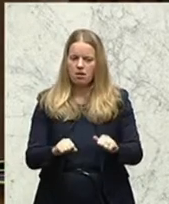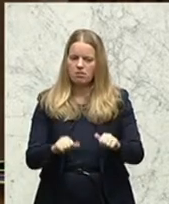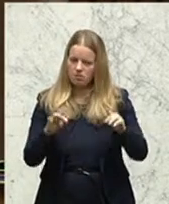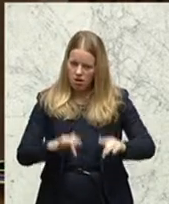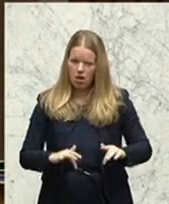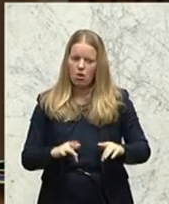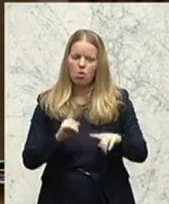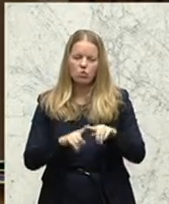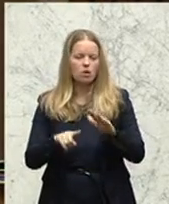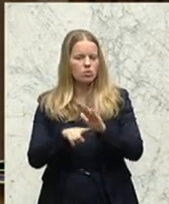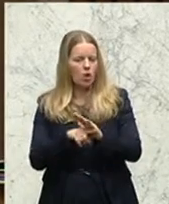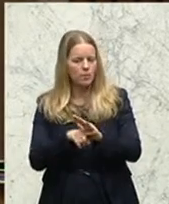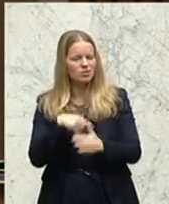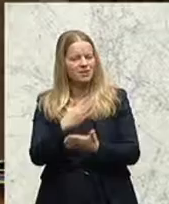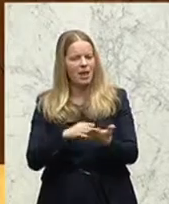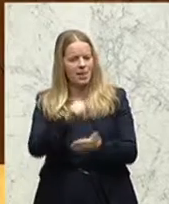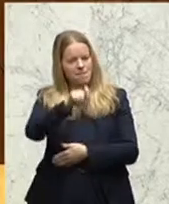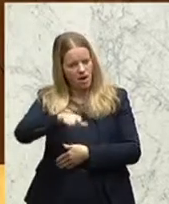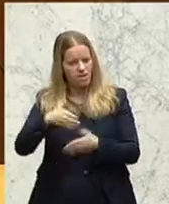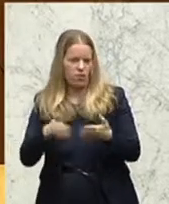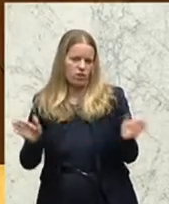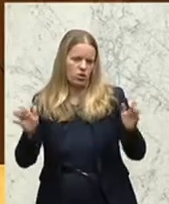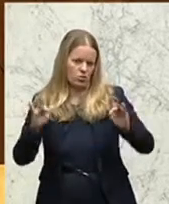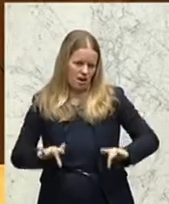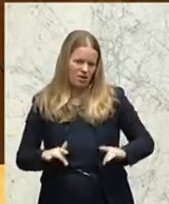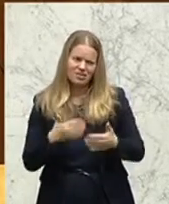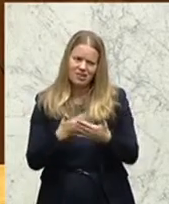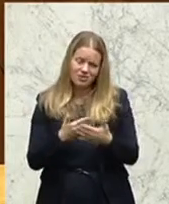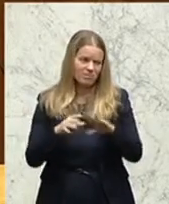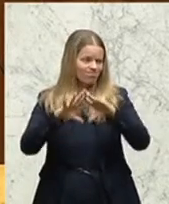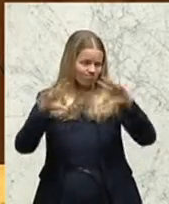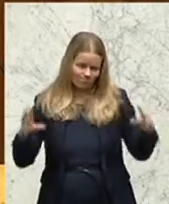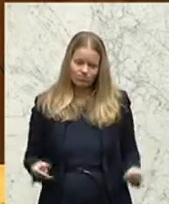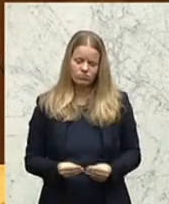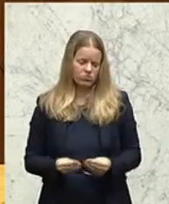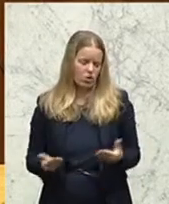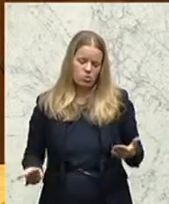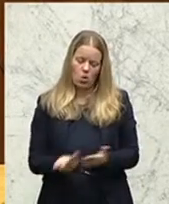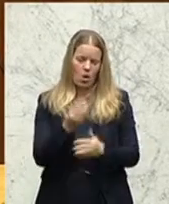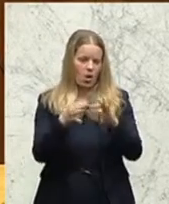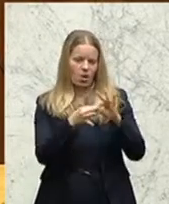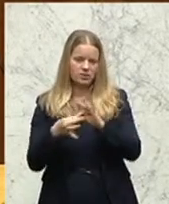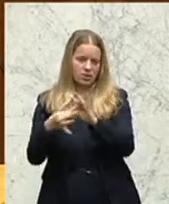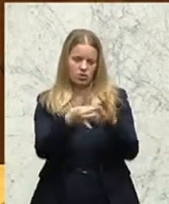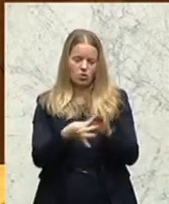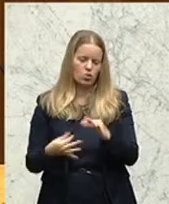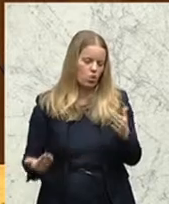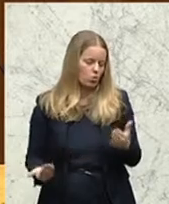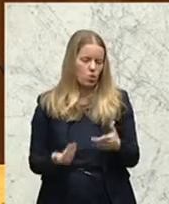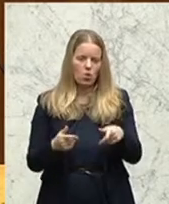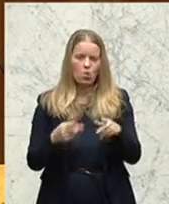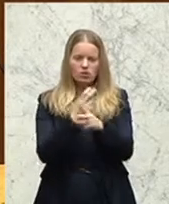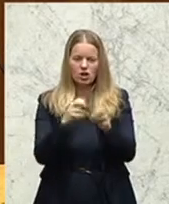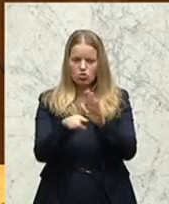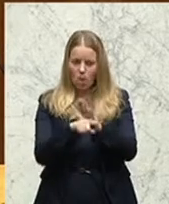der Normungsteilnehmer sorgen. Summa summarum, eine moderne Neuorganisation des österreichischen